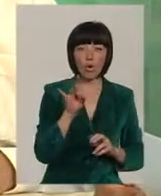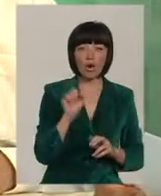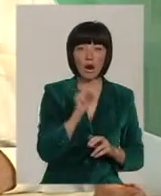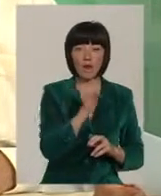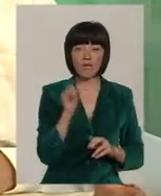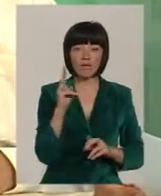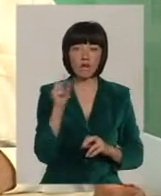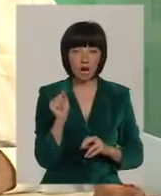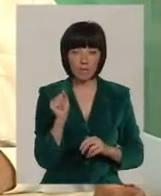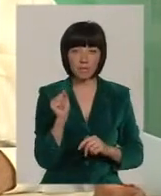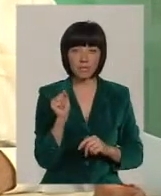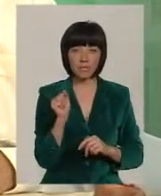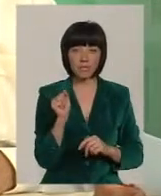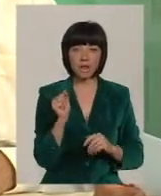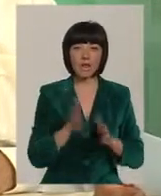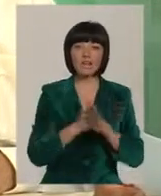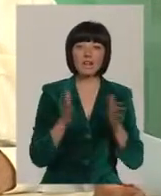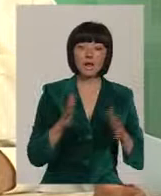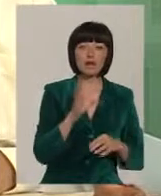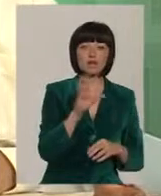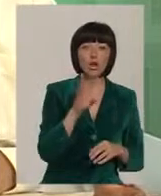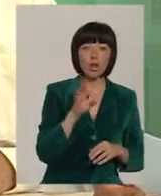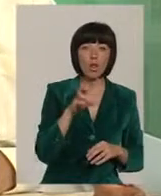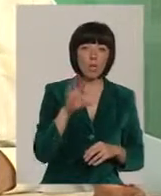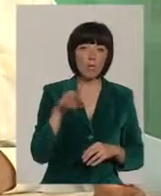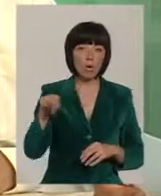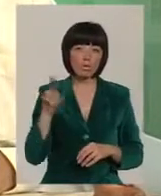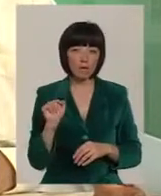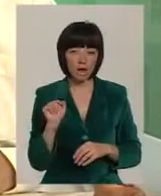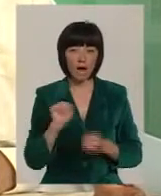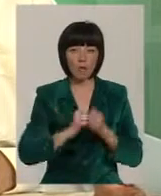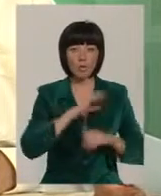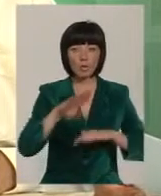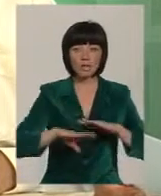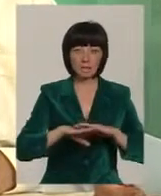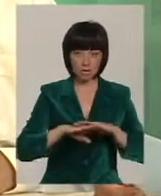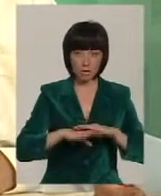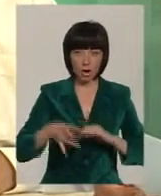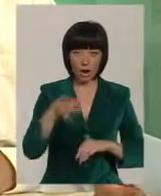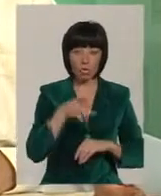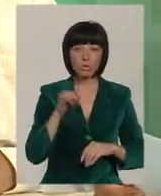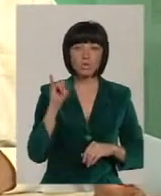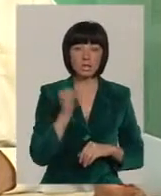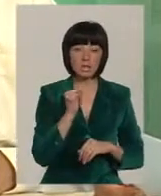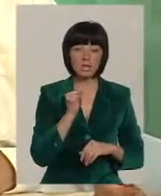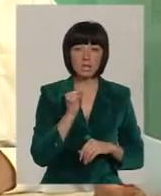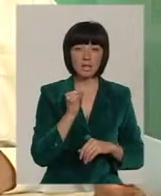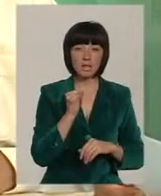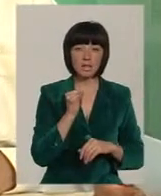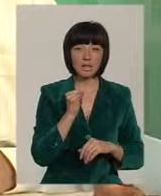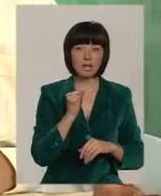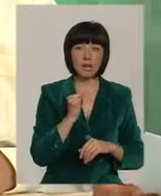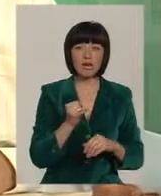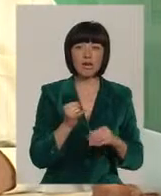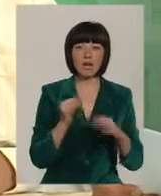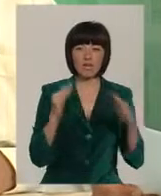Бакота, Велика Слобода, Кам'янець-Подільський район, Дністровська рив'єра і вілла Дві ріки.